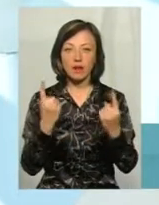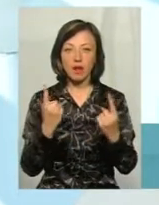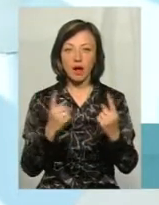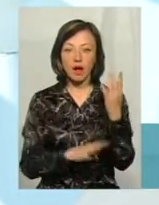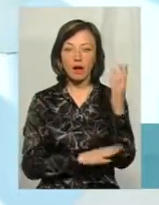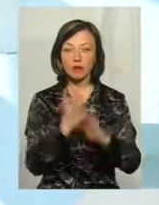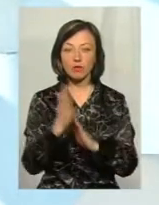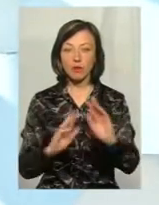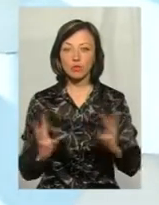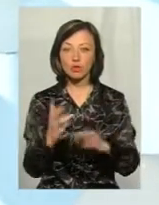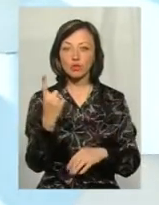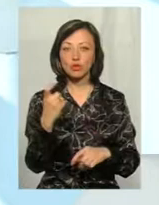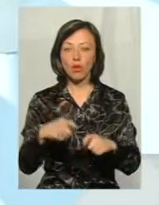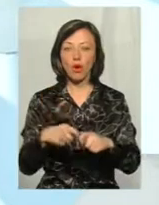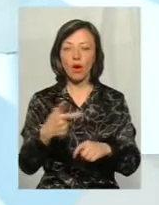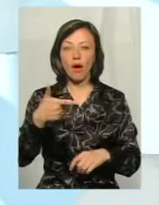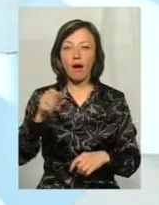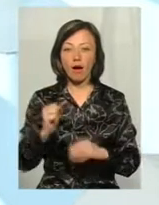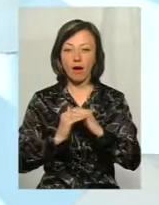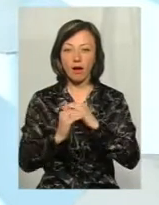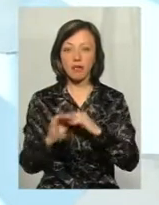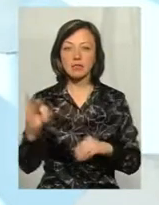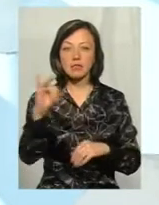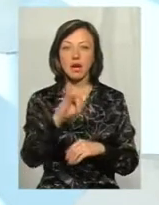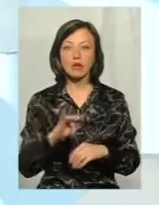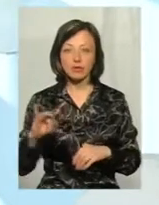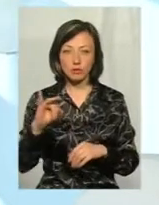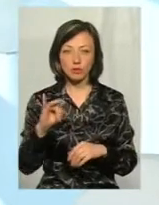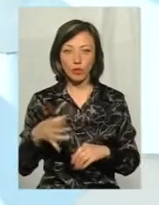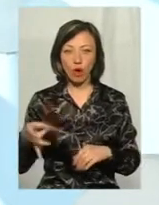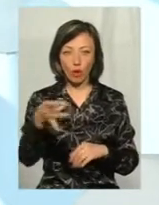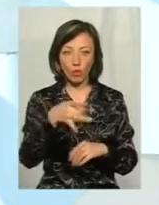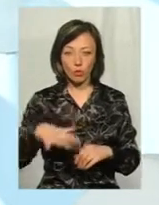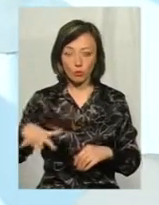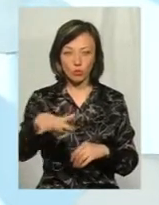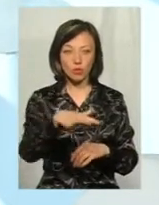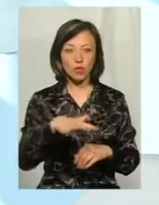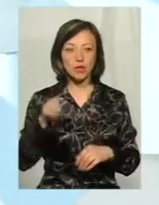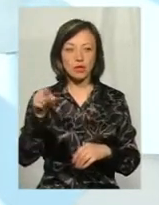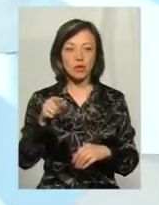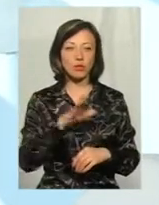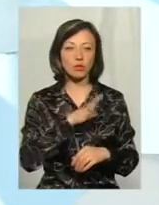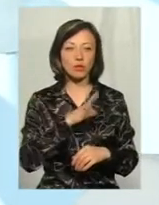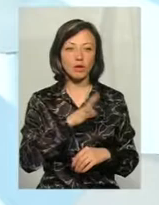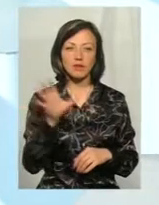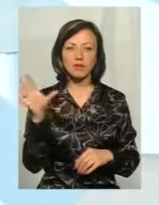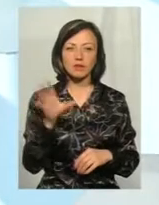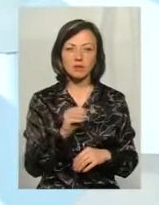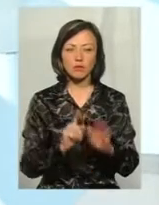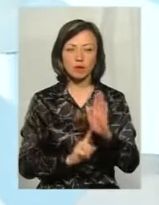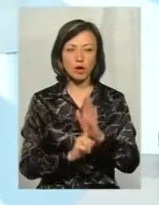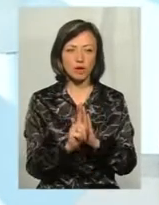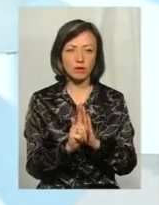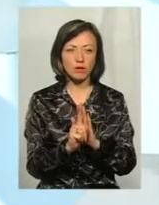пожежа, понад 100 гектарів, це по Ізяславському, значить, району. От. Там були, значить, всі, почалося